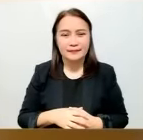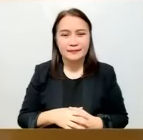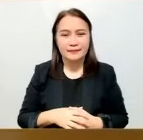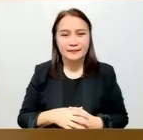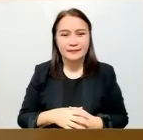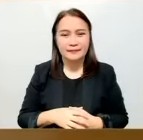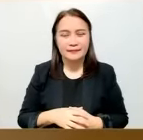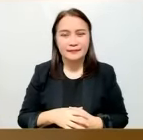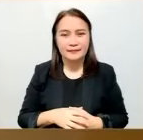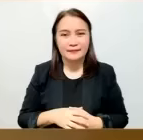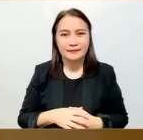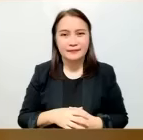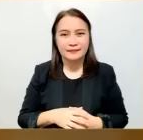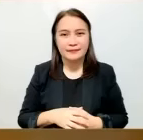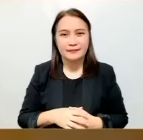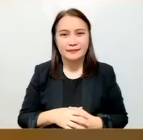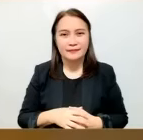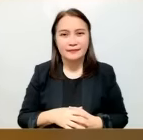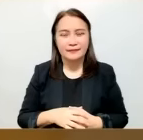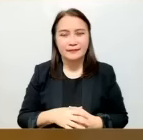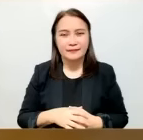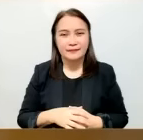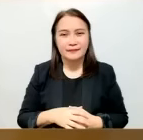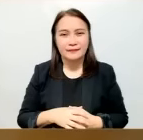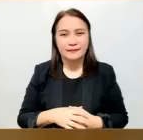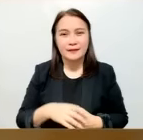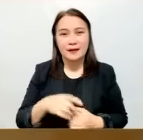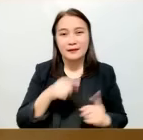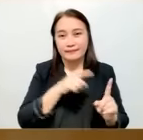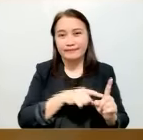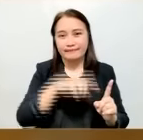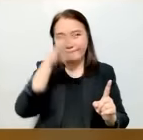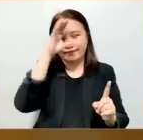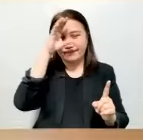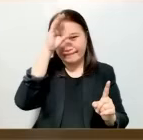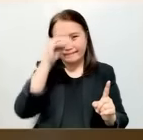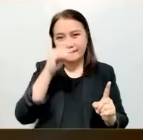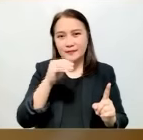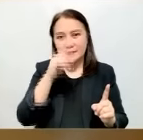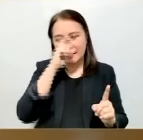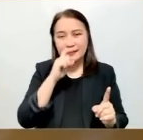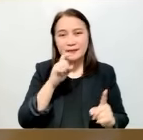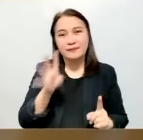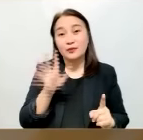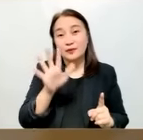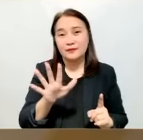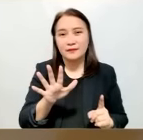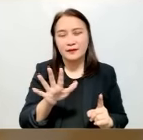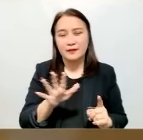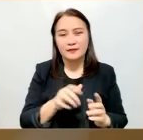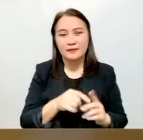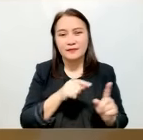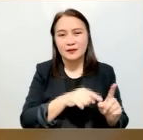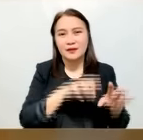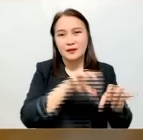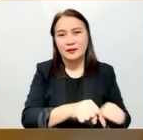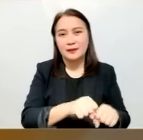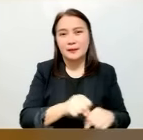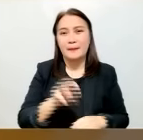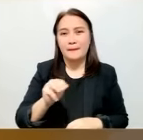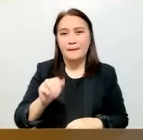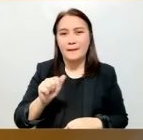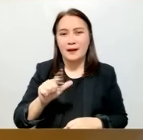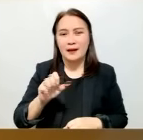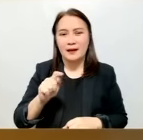Hindi na nakapalag si alias Paul, 45 years old, nang arestuin sa Paco, Maynila nitong Lunes. from Manila. Huli